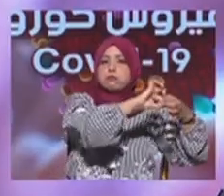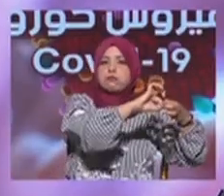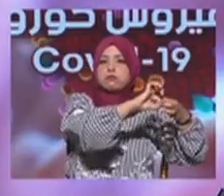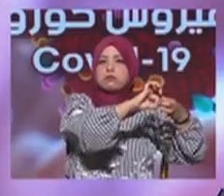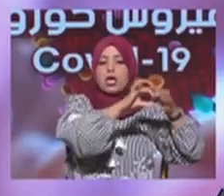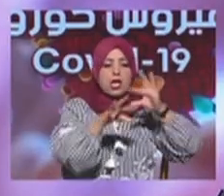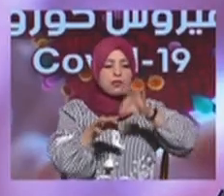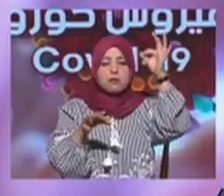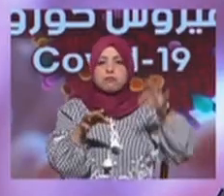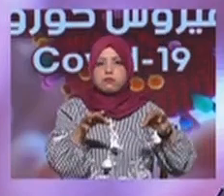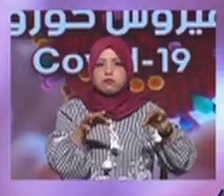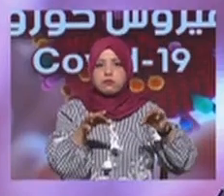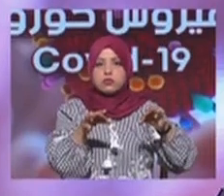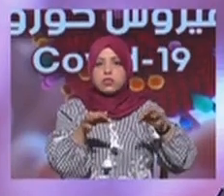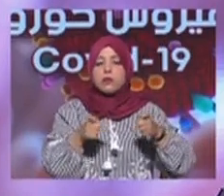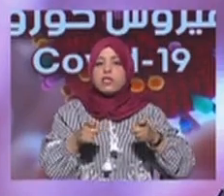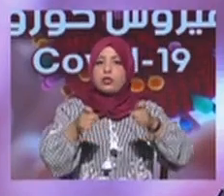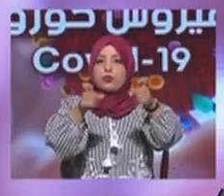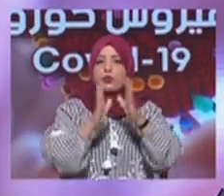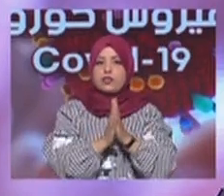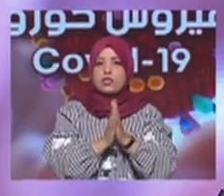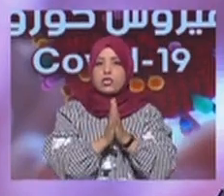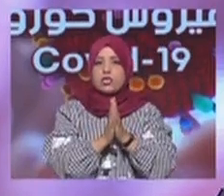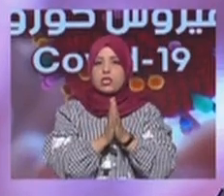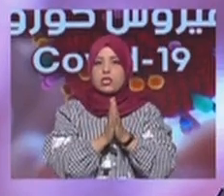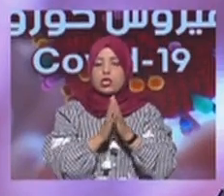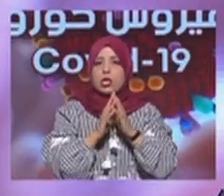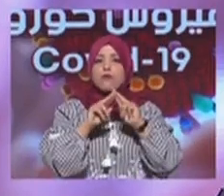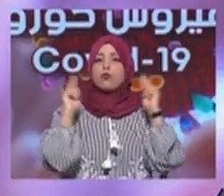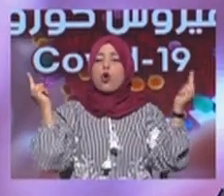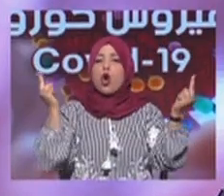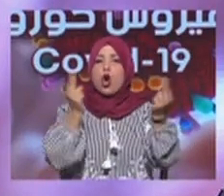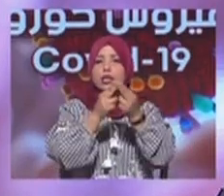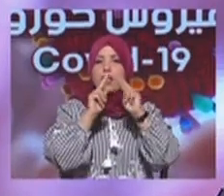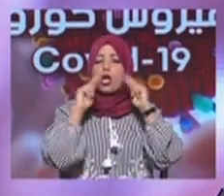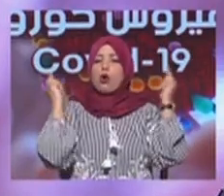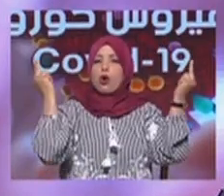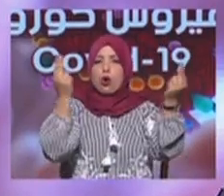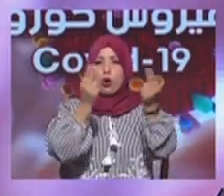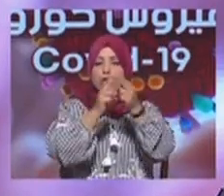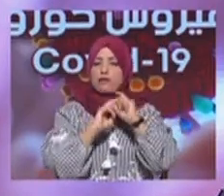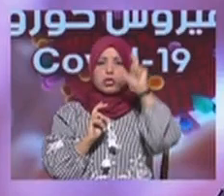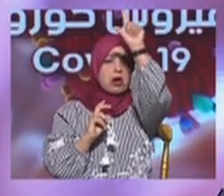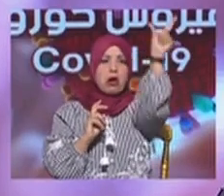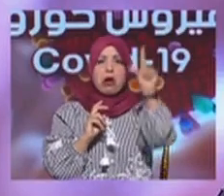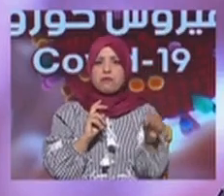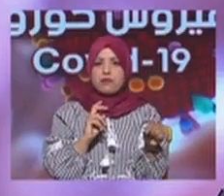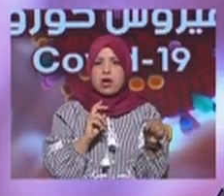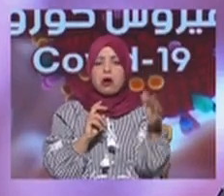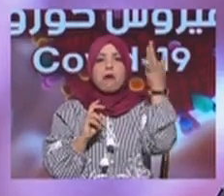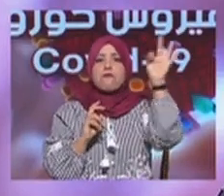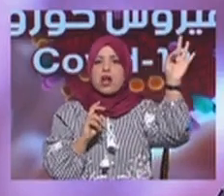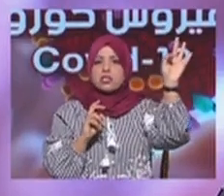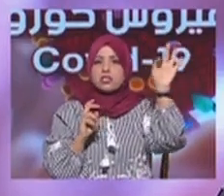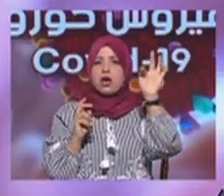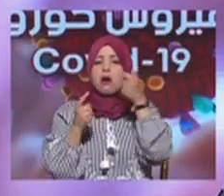معناته كاينه تحليل في بلدان العالم الكل, في الصين, في إيطاليا, كذلك أيضا في فرنسا,